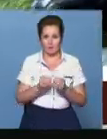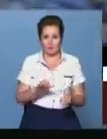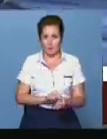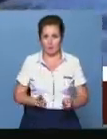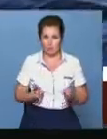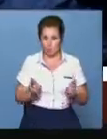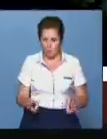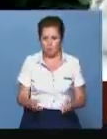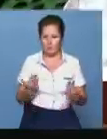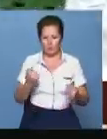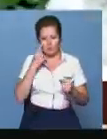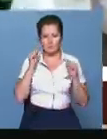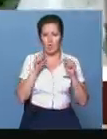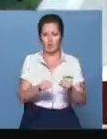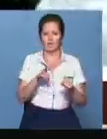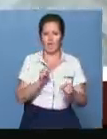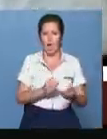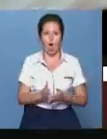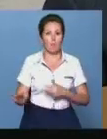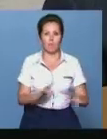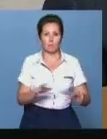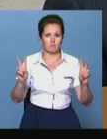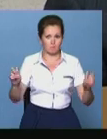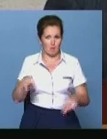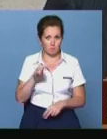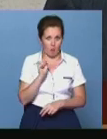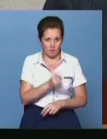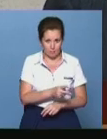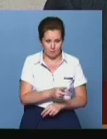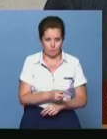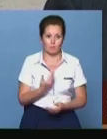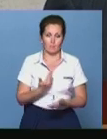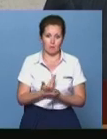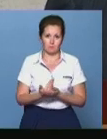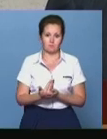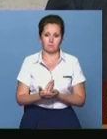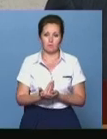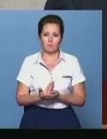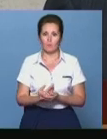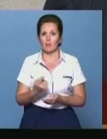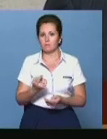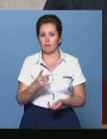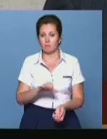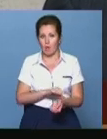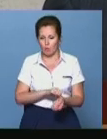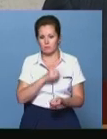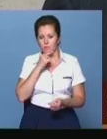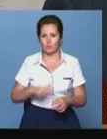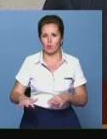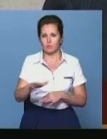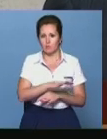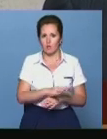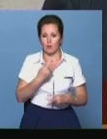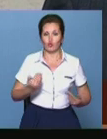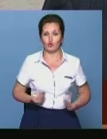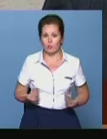Сейчас сосредоточены на операции МАК. Вот, например, в Москве в здесь скоро мутирование наркорастей задерживают 40-летней местной жительницы,